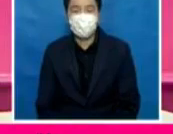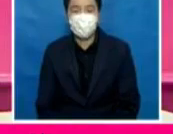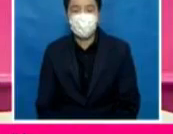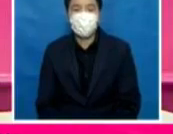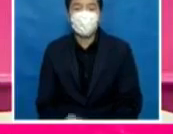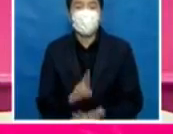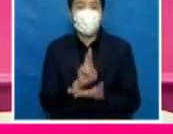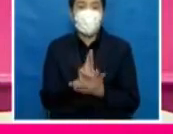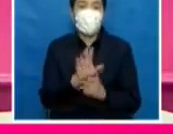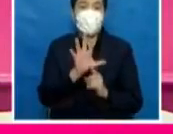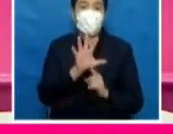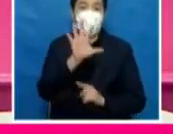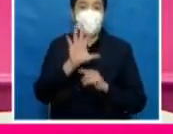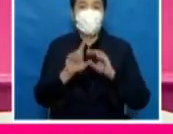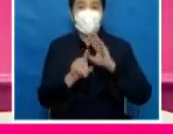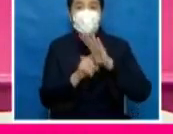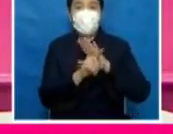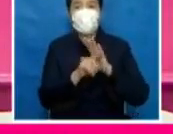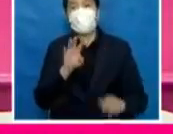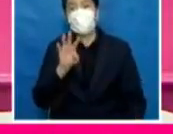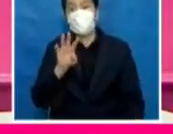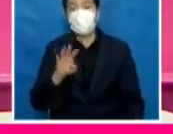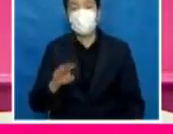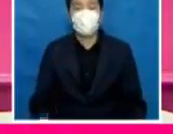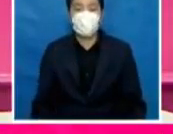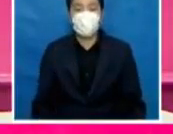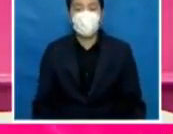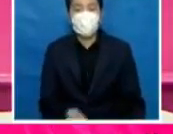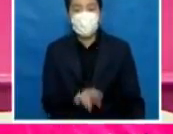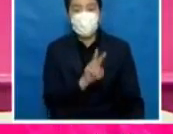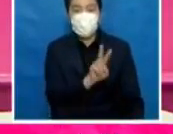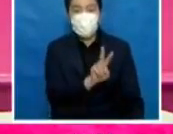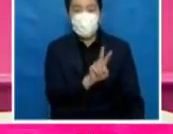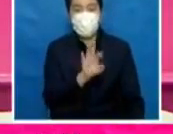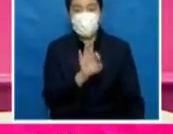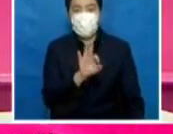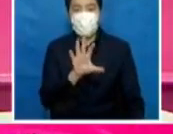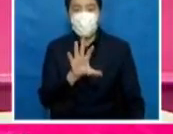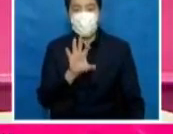อันดับที่5หมุนครั้งที่4เลขที่ออก